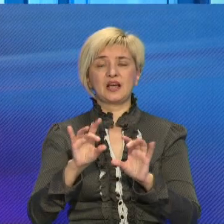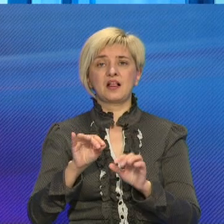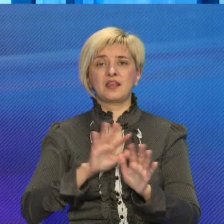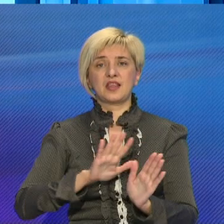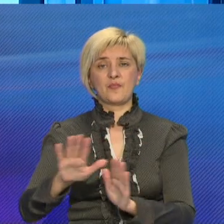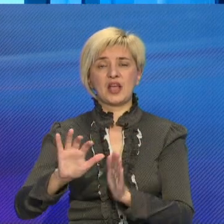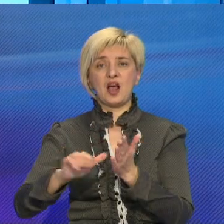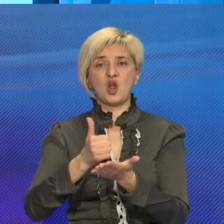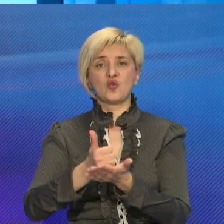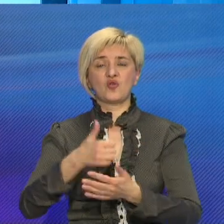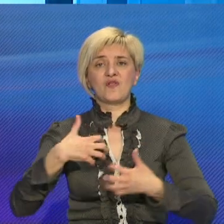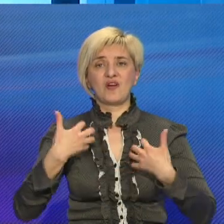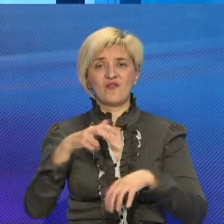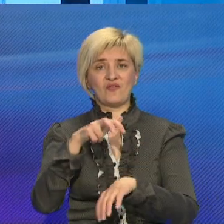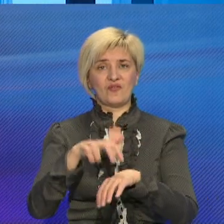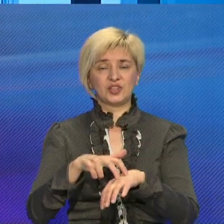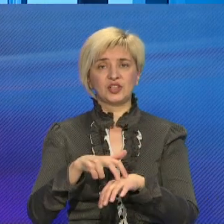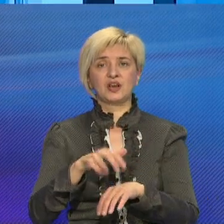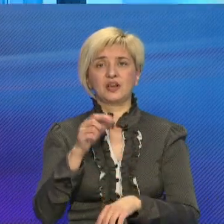ўрача Гродна Дмітрый Гайда.